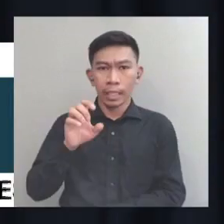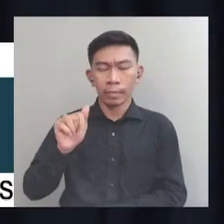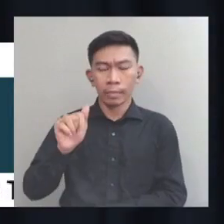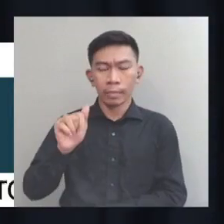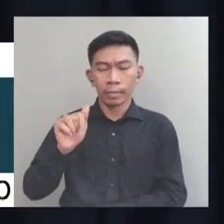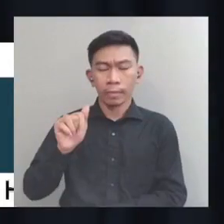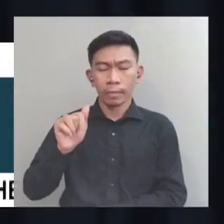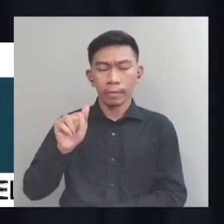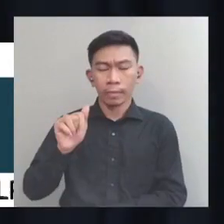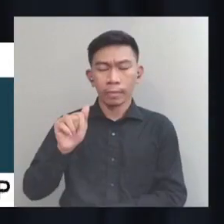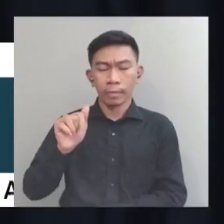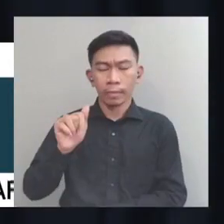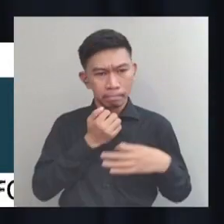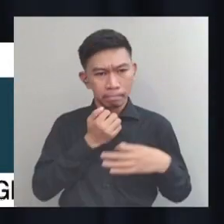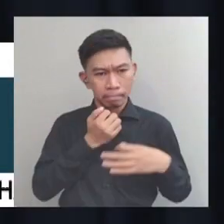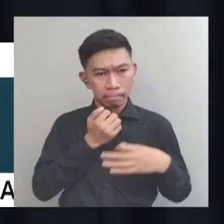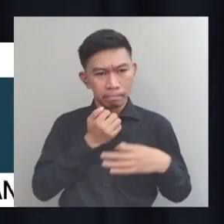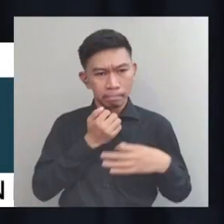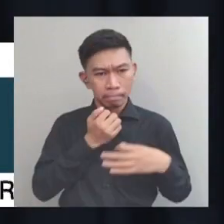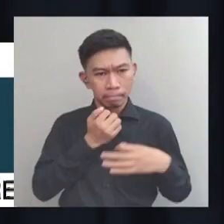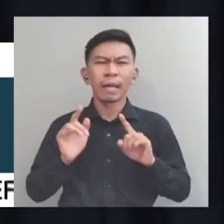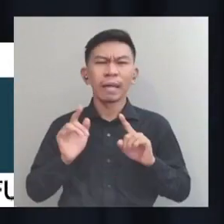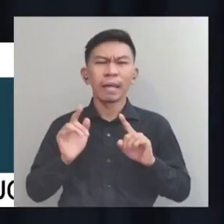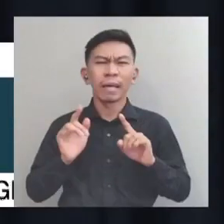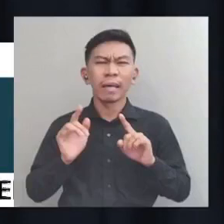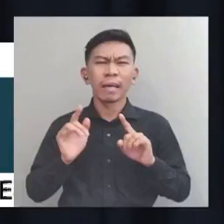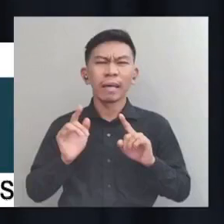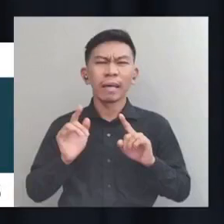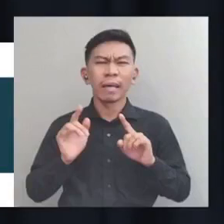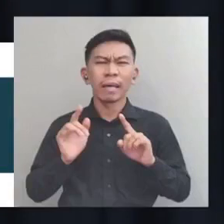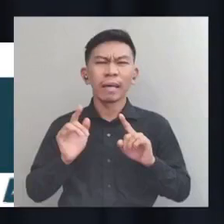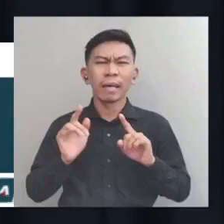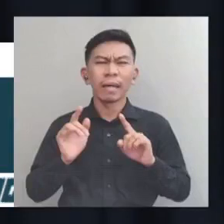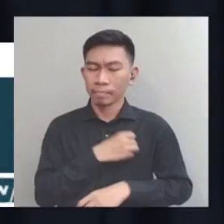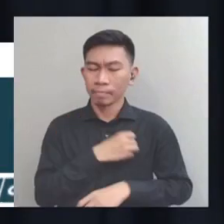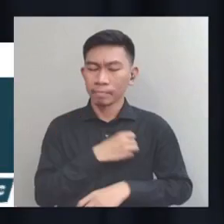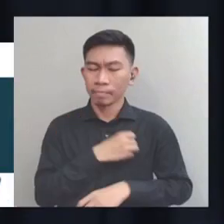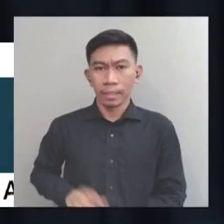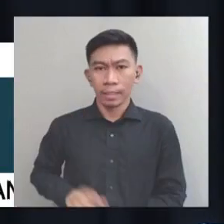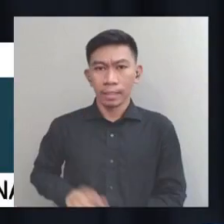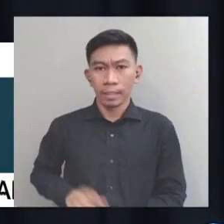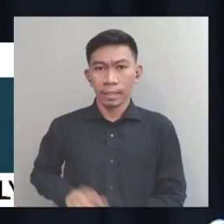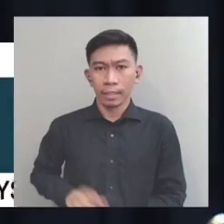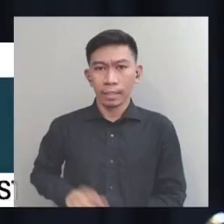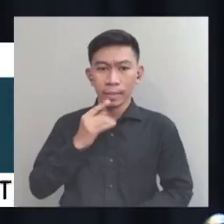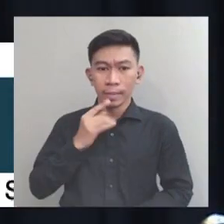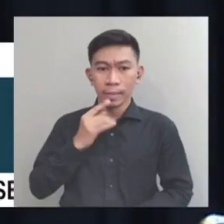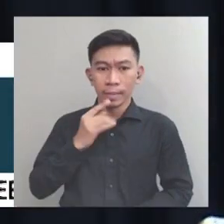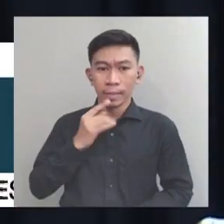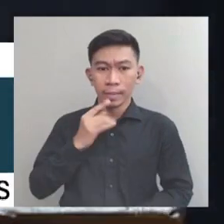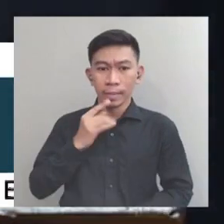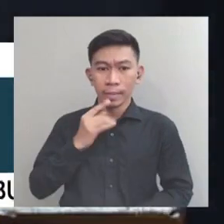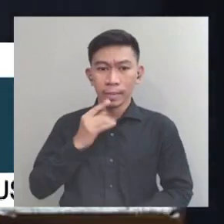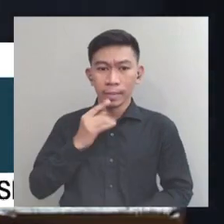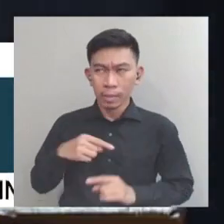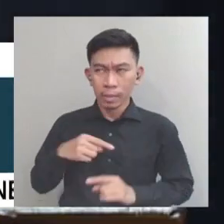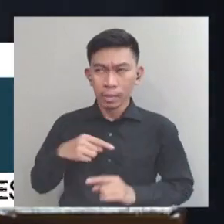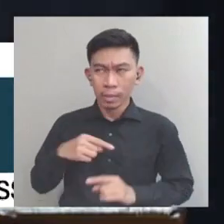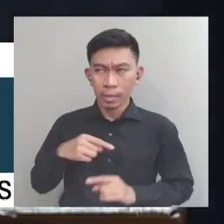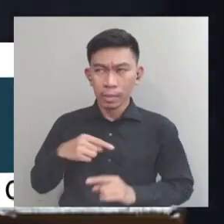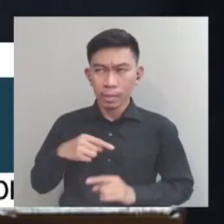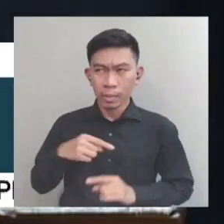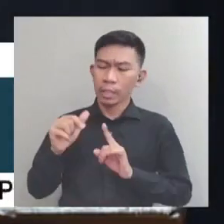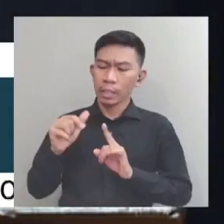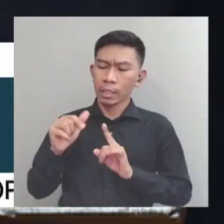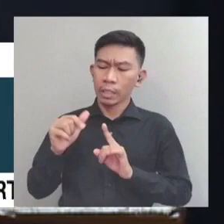very unparliamentary, di ba? Guilty ako nun. So I will magbago. At least ako hanggang